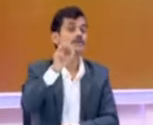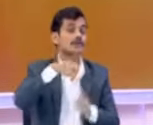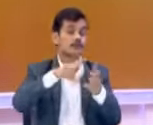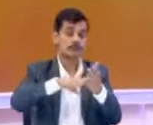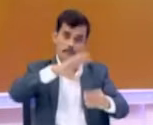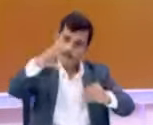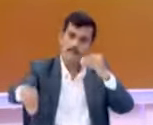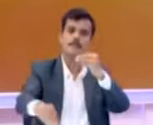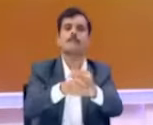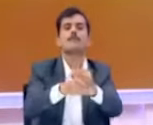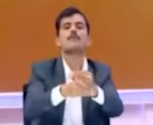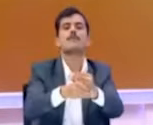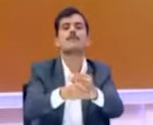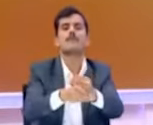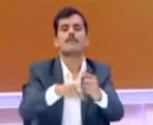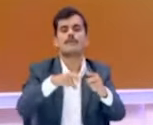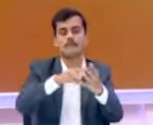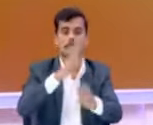एडेड।